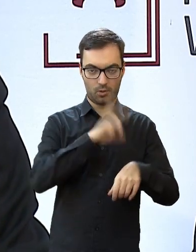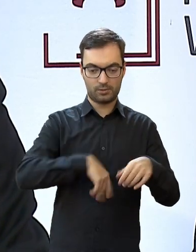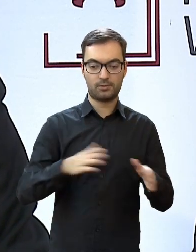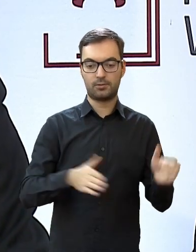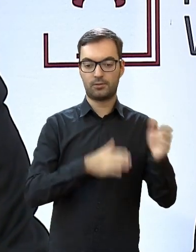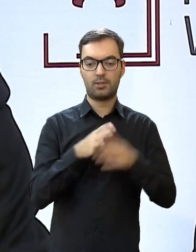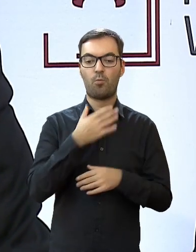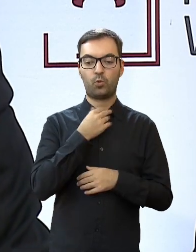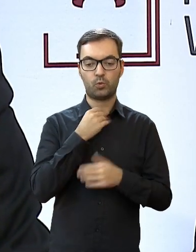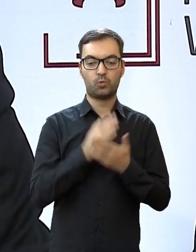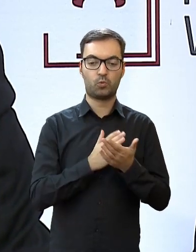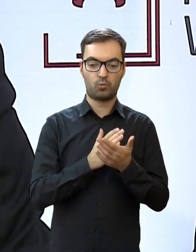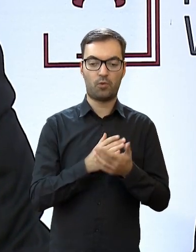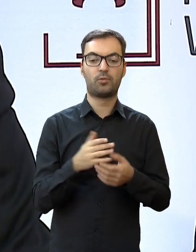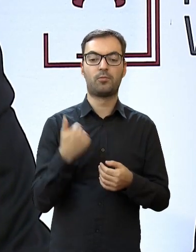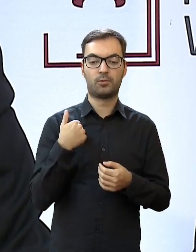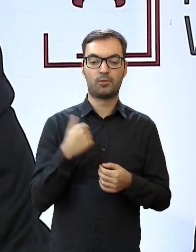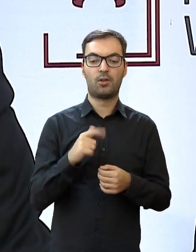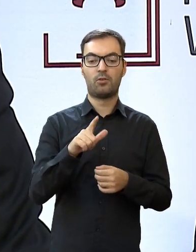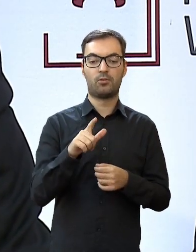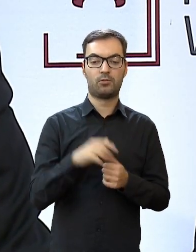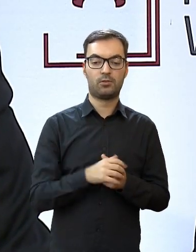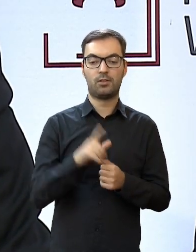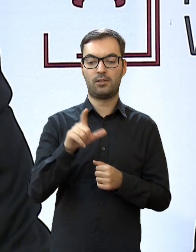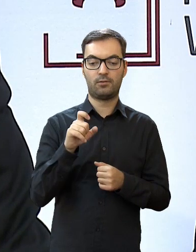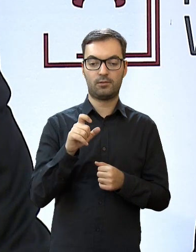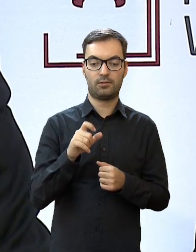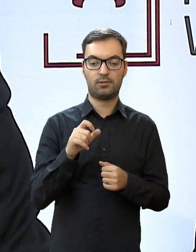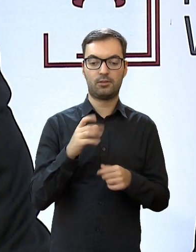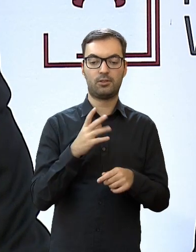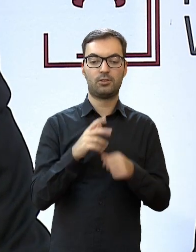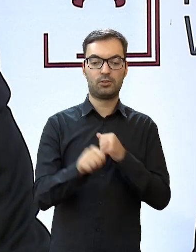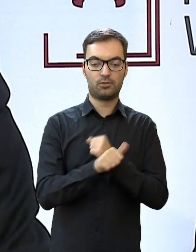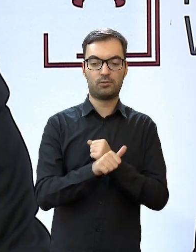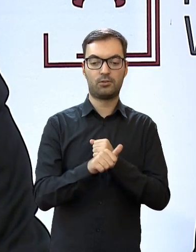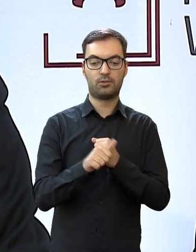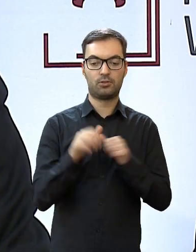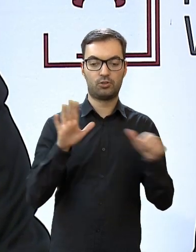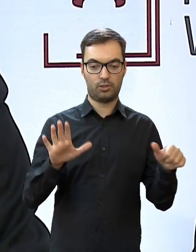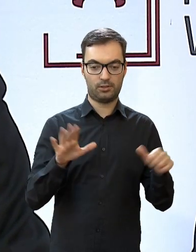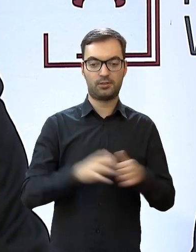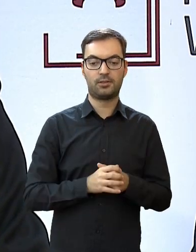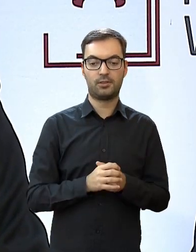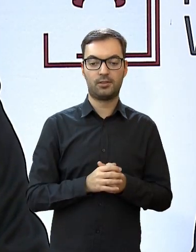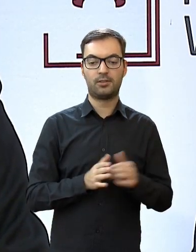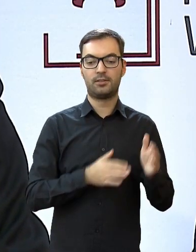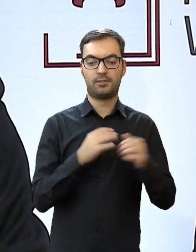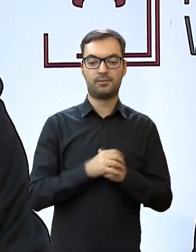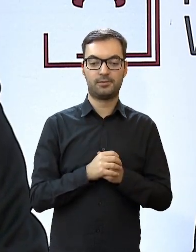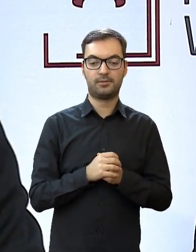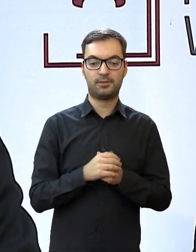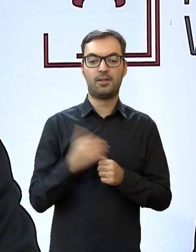psów służbowych. W tym okresie użyto 266 psów i